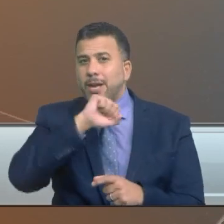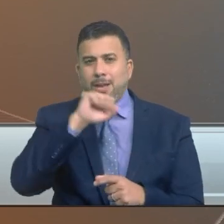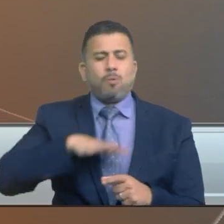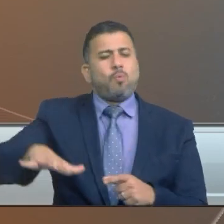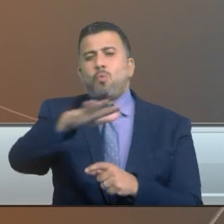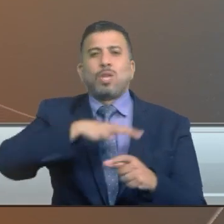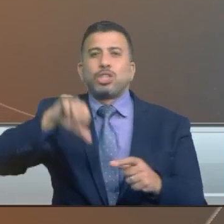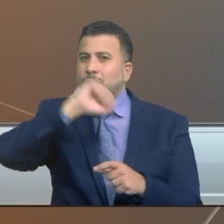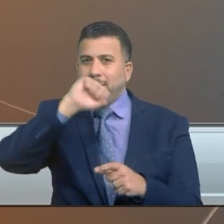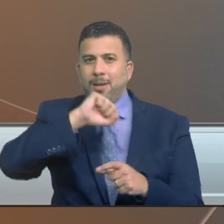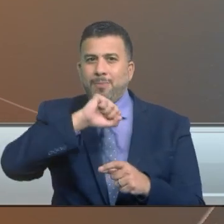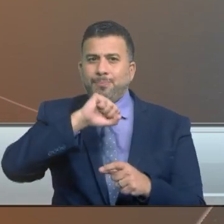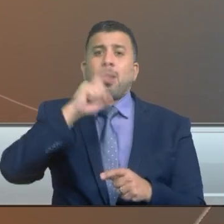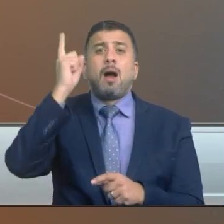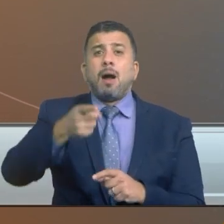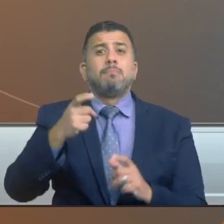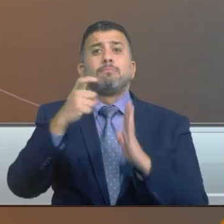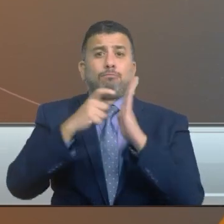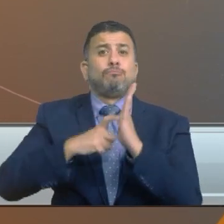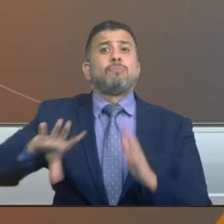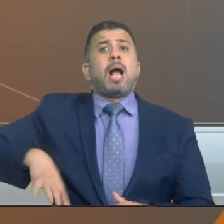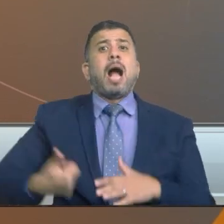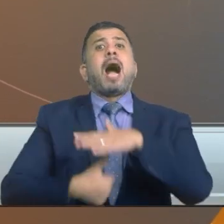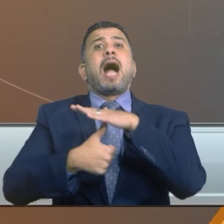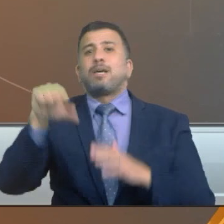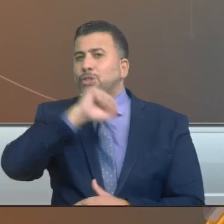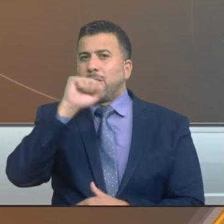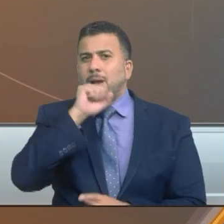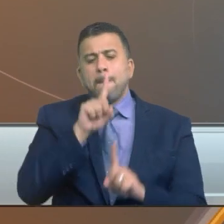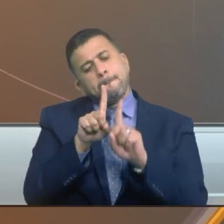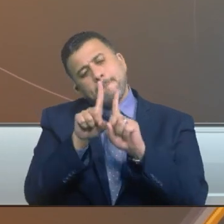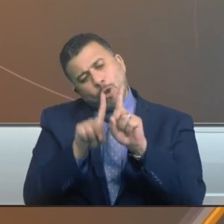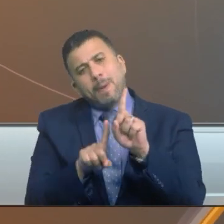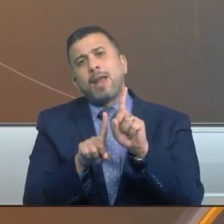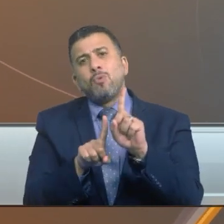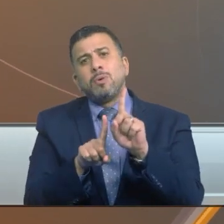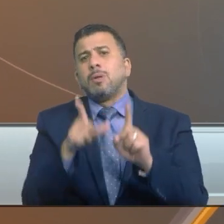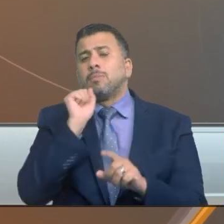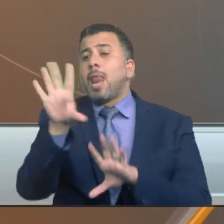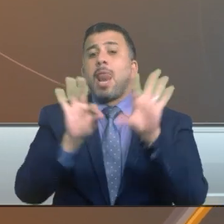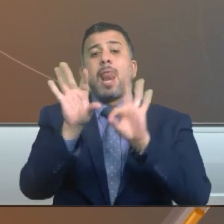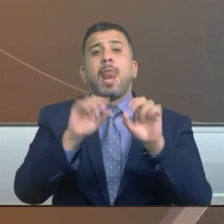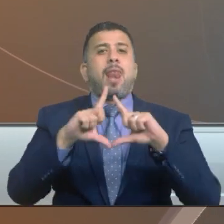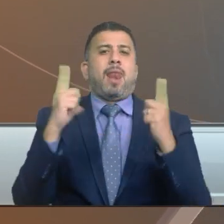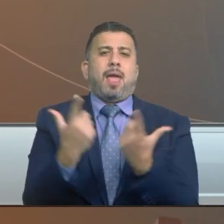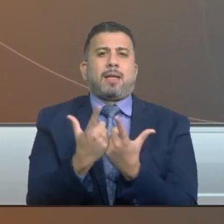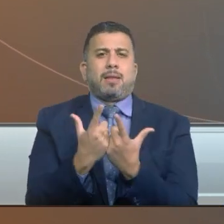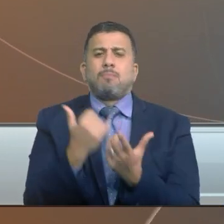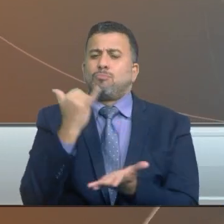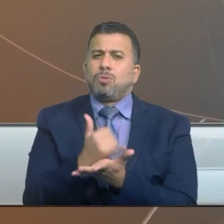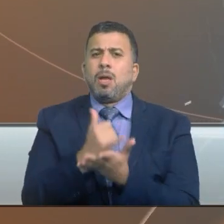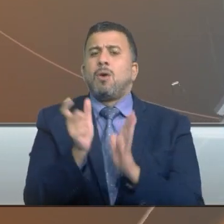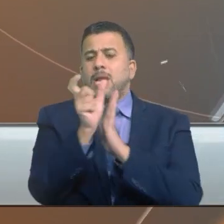ومناطق الشارقه ويصدر قرار من صاحب السمو حاكم الشارقه او من ينوب عنه بتشكيل اللجنه وتحديد